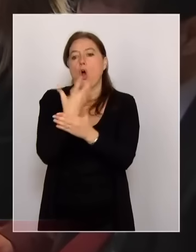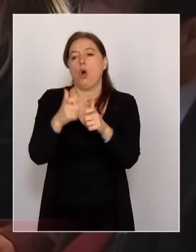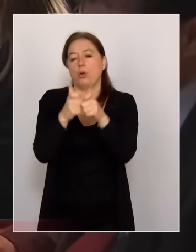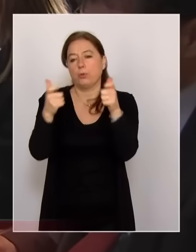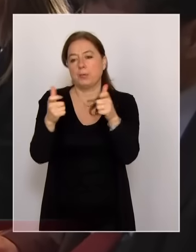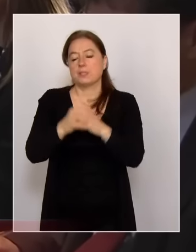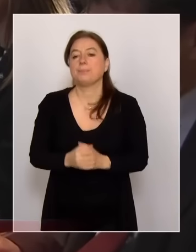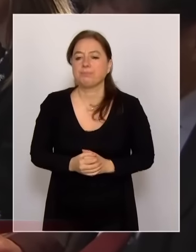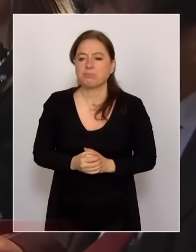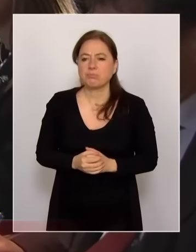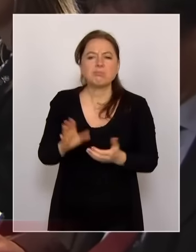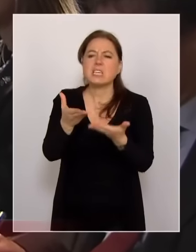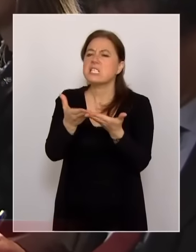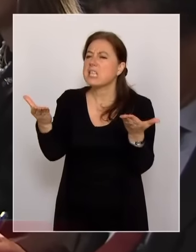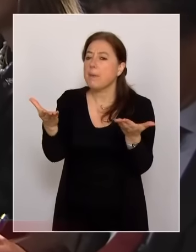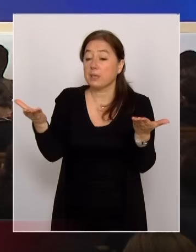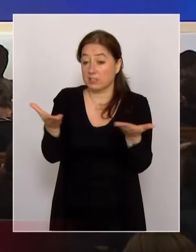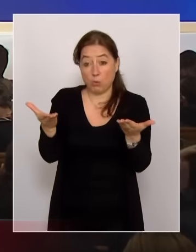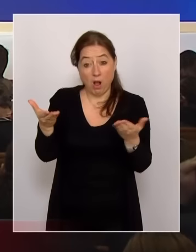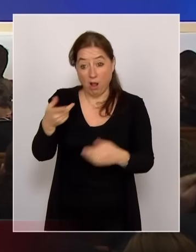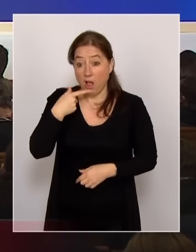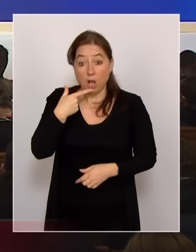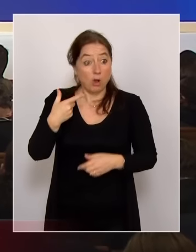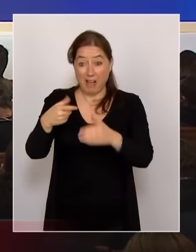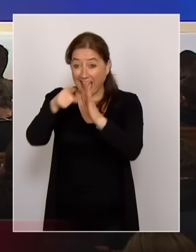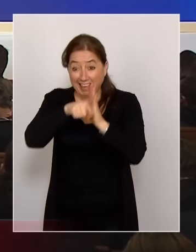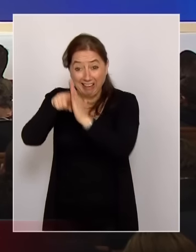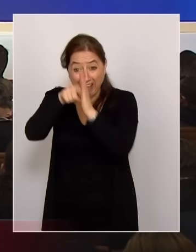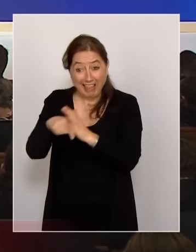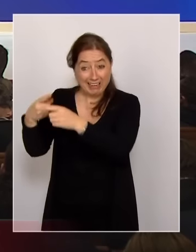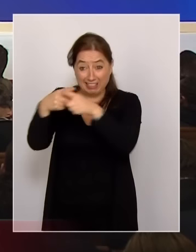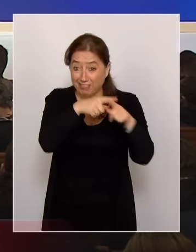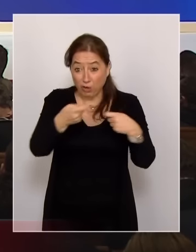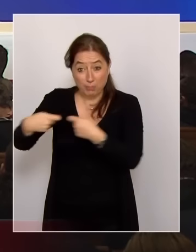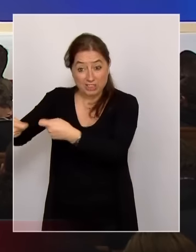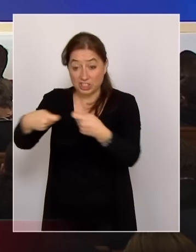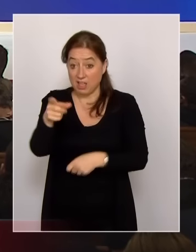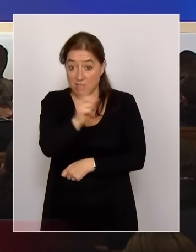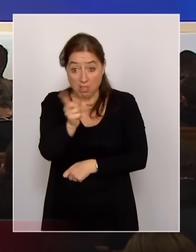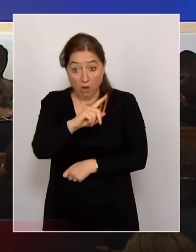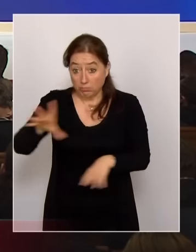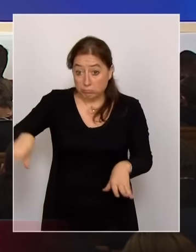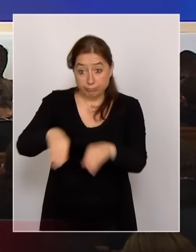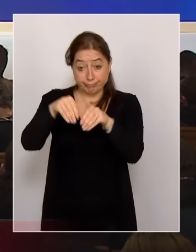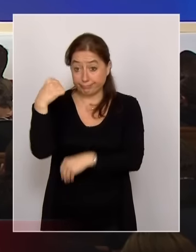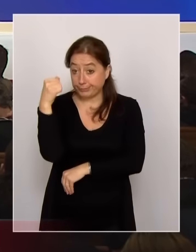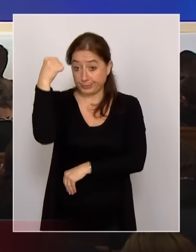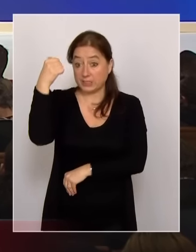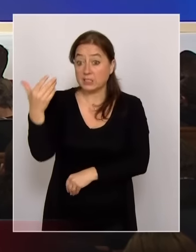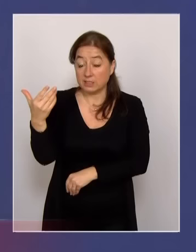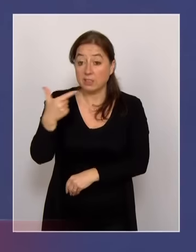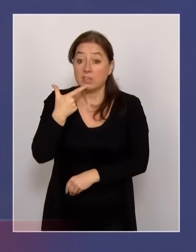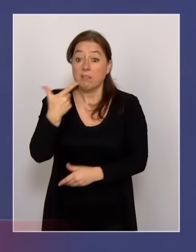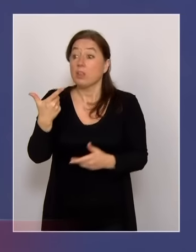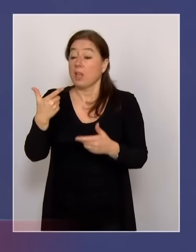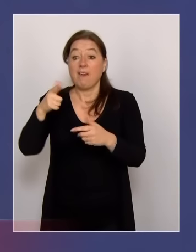la simplification, c'est donc plus de marché unique, c'est lever les règles qui sont autant de frontières entre les 27